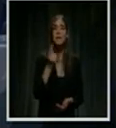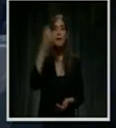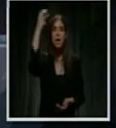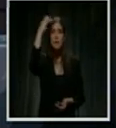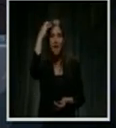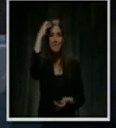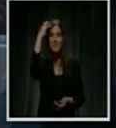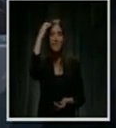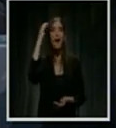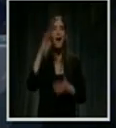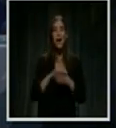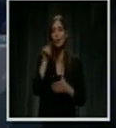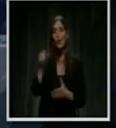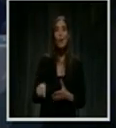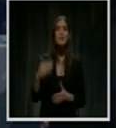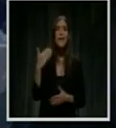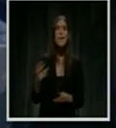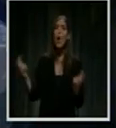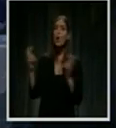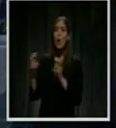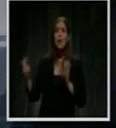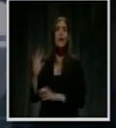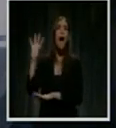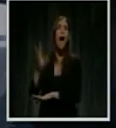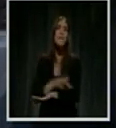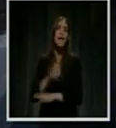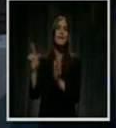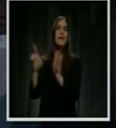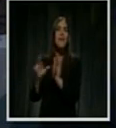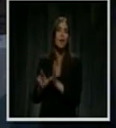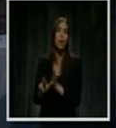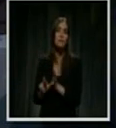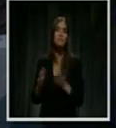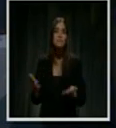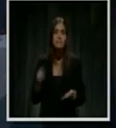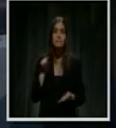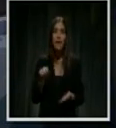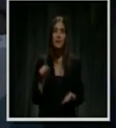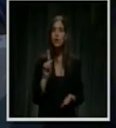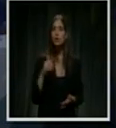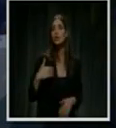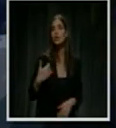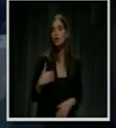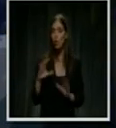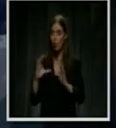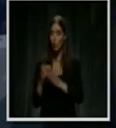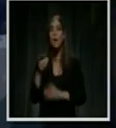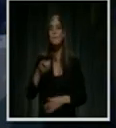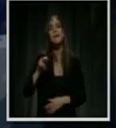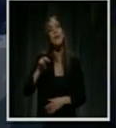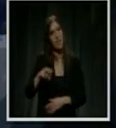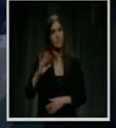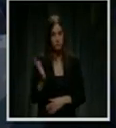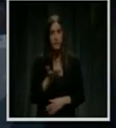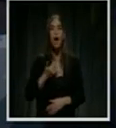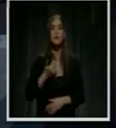huwa l-iktar li jikser ir-regoli ambjentali f'pajjiżna. X'irridu aħna fl-ambjent? Ħanilek x'irridu aħna fl-ambjent. Aħna rridu